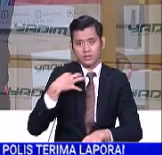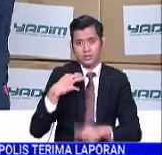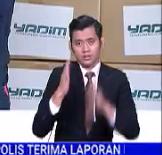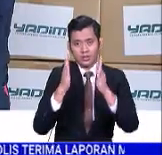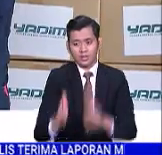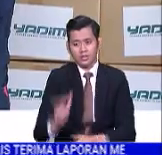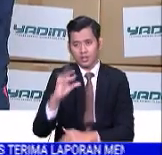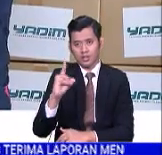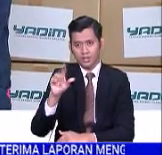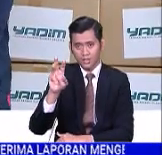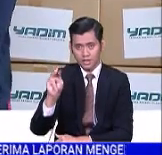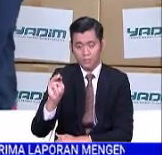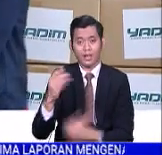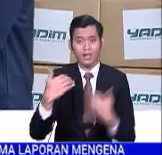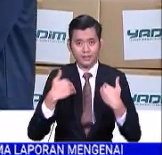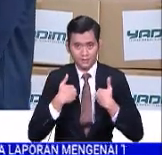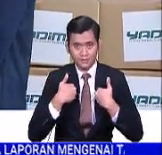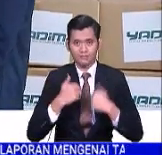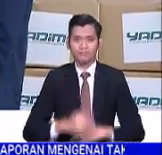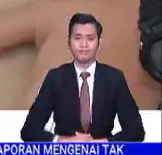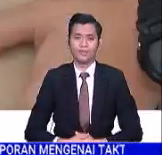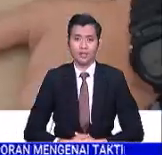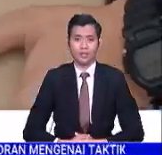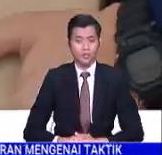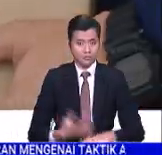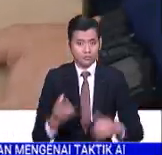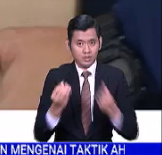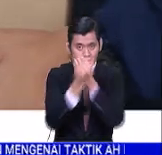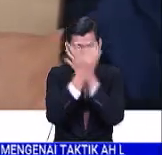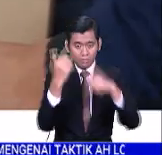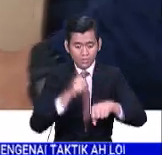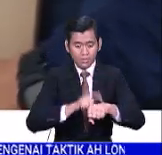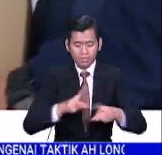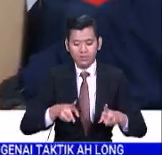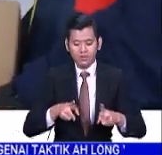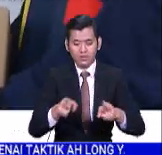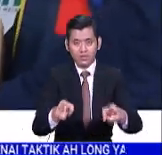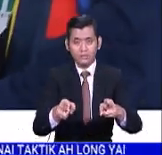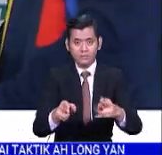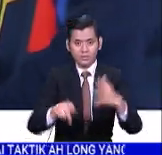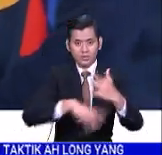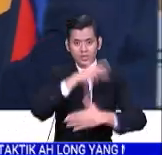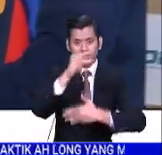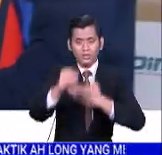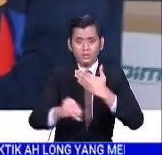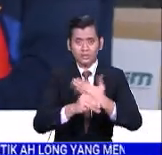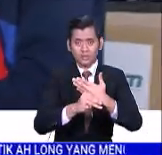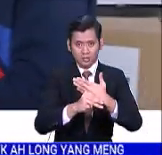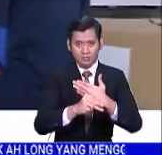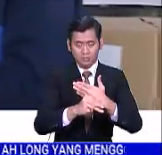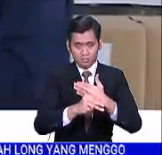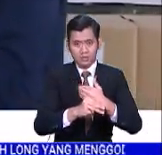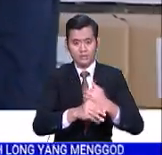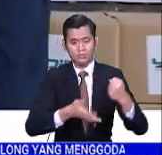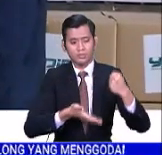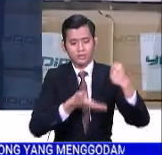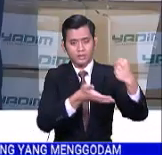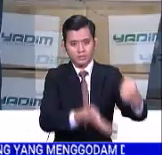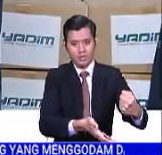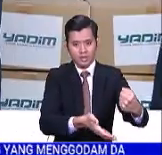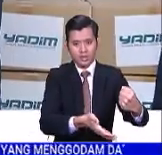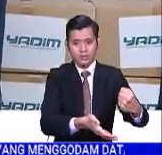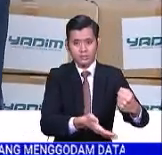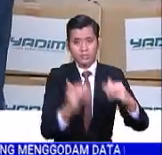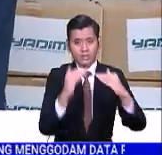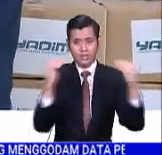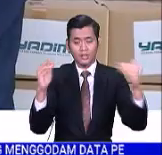Beliau berkata demikian pada Majlis Pelancaran Sanitasi dan Musaadah PKP 3.0 YADIM peringkat negeri di